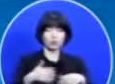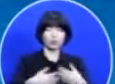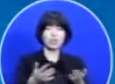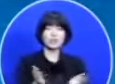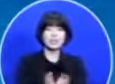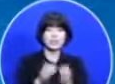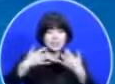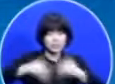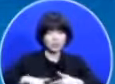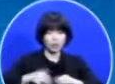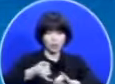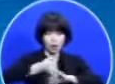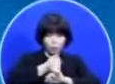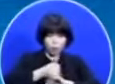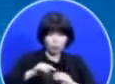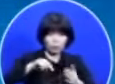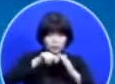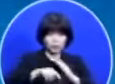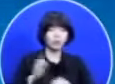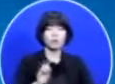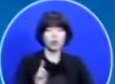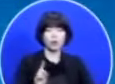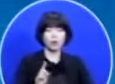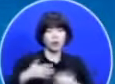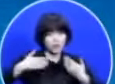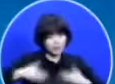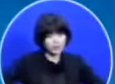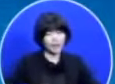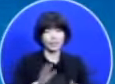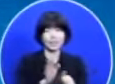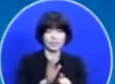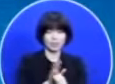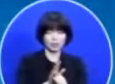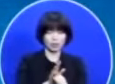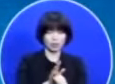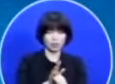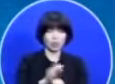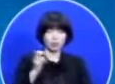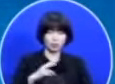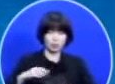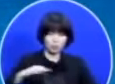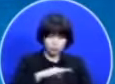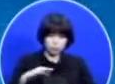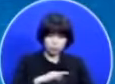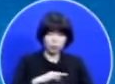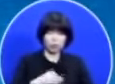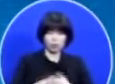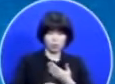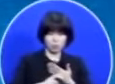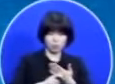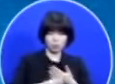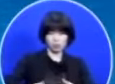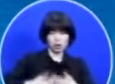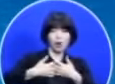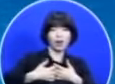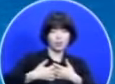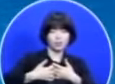하는 기준의 꼭 들어가는 것이 뭐냐면 약한 사람을 도와주고 부정과 불법에 저항하는 것